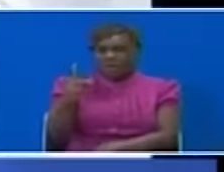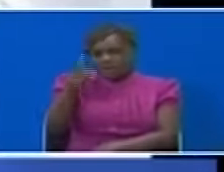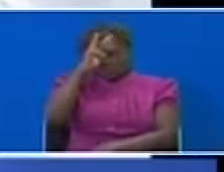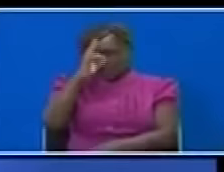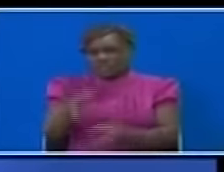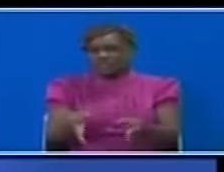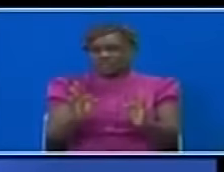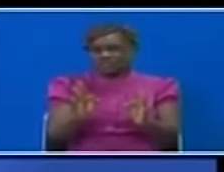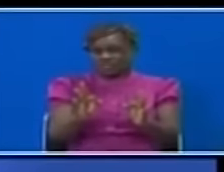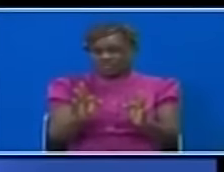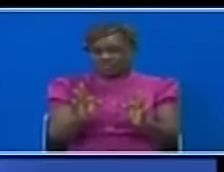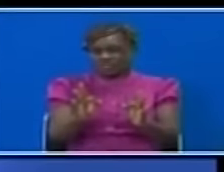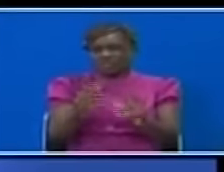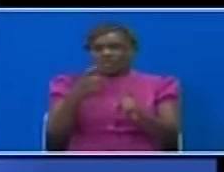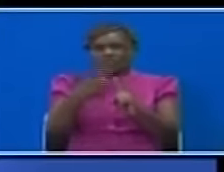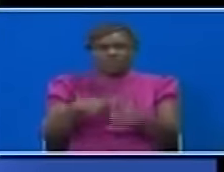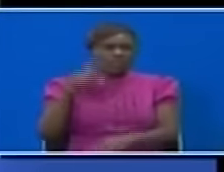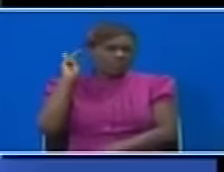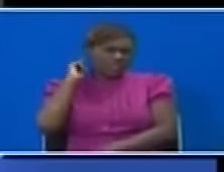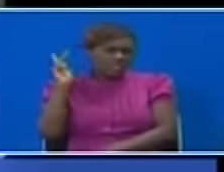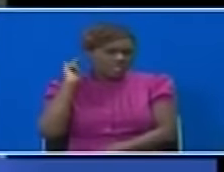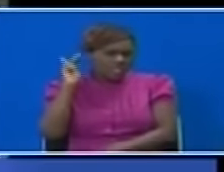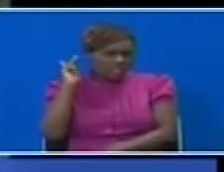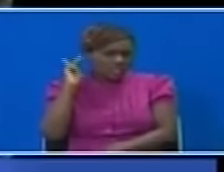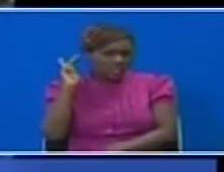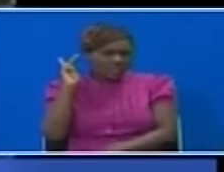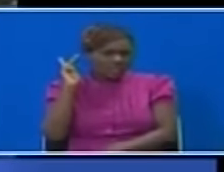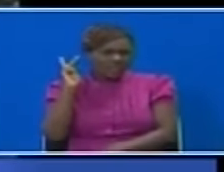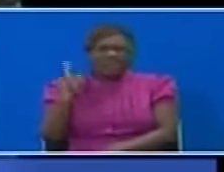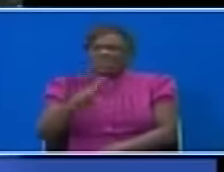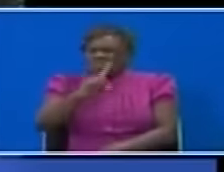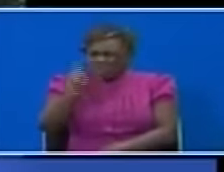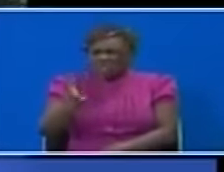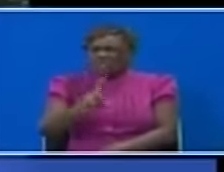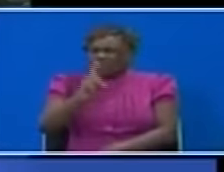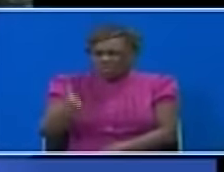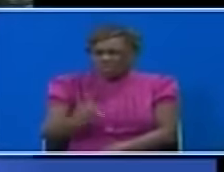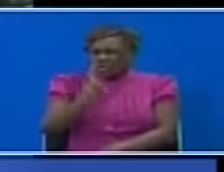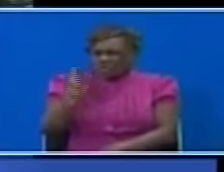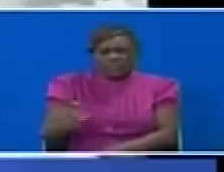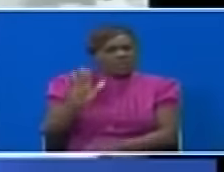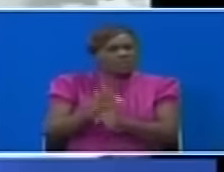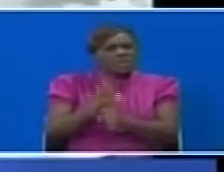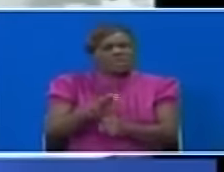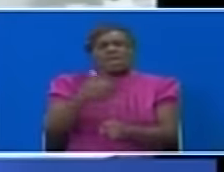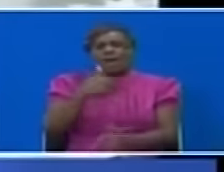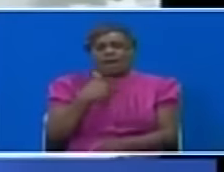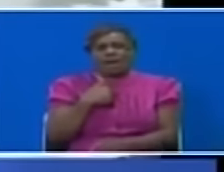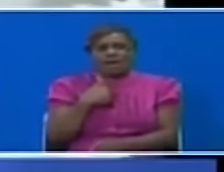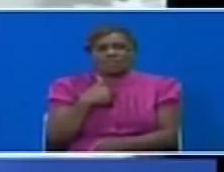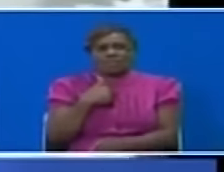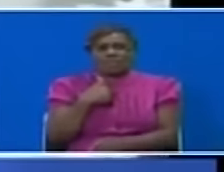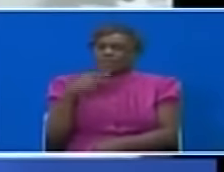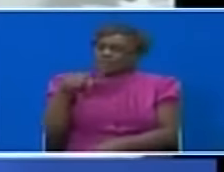kikosi cha Reke atokaye Kisii Bogichora, ina maswali mengi zaidi kuliko wewe na mimi. Marehemu